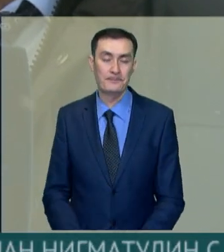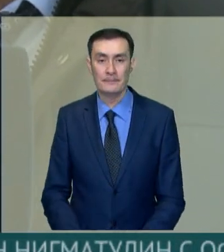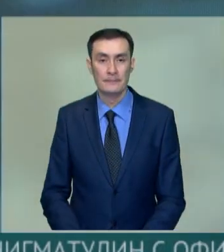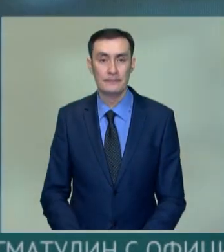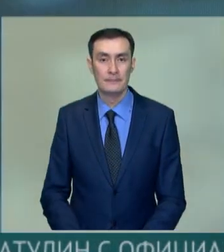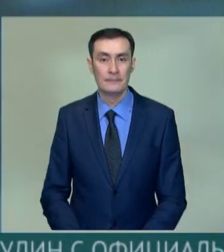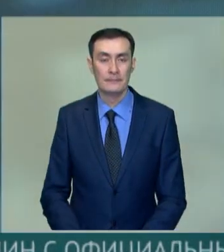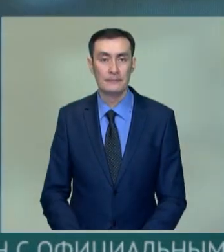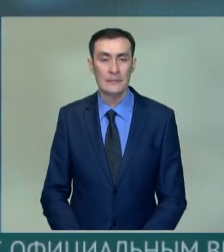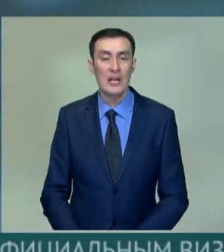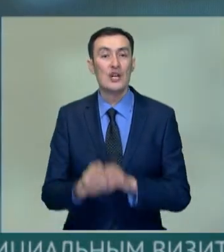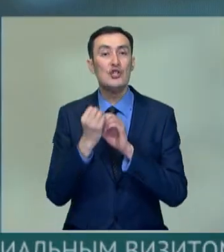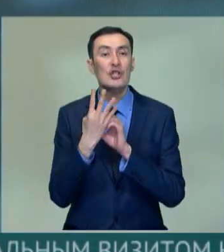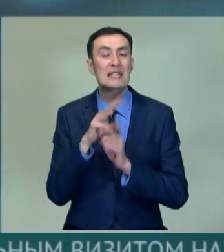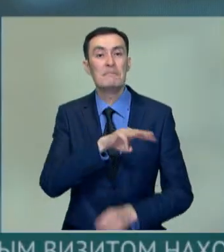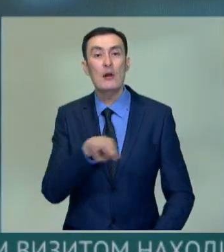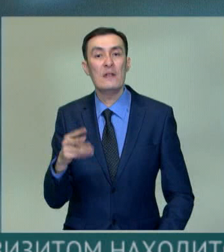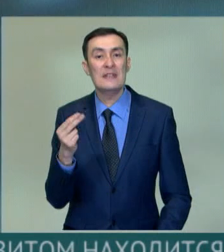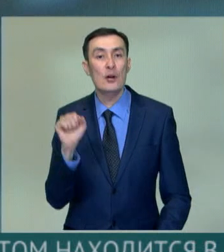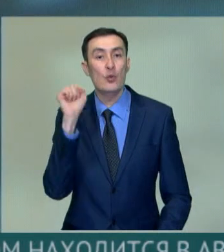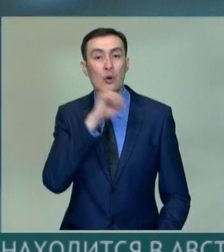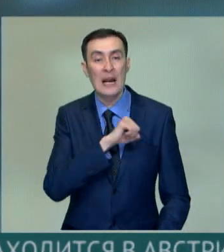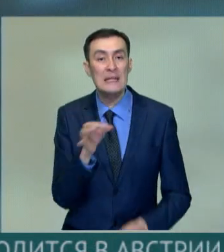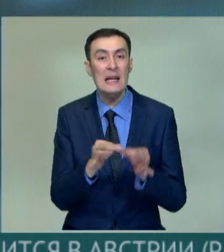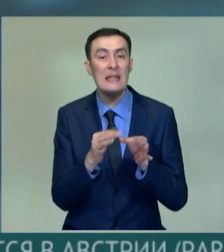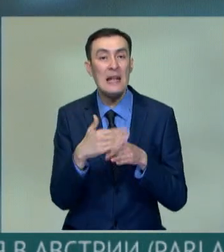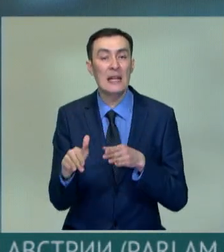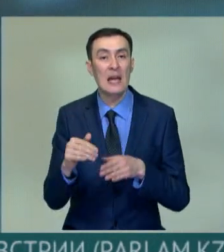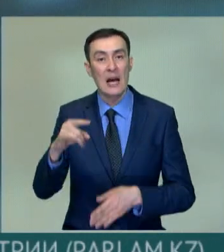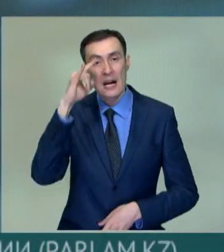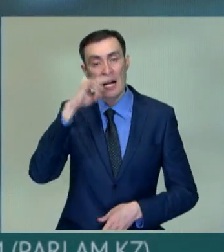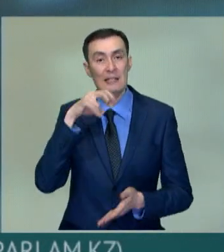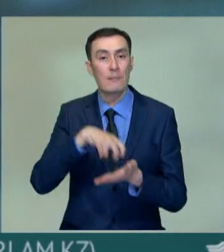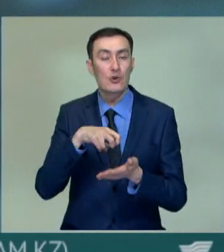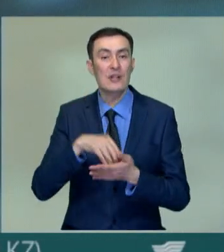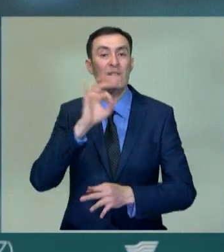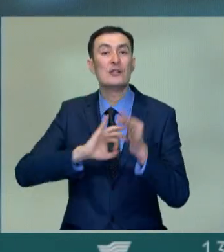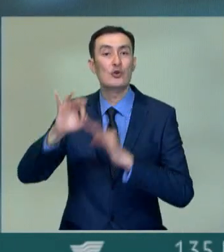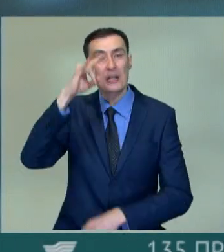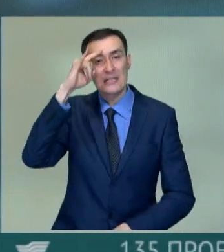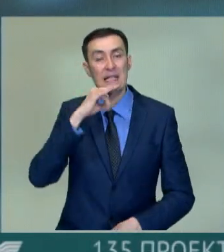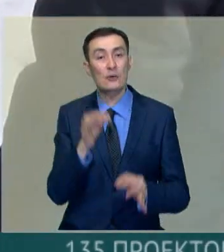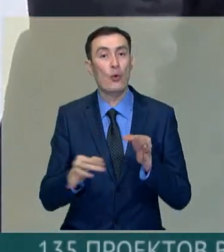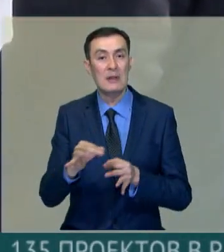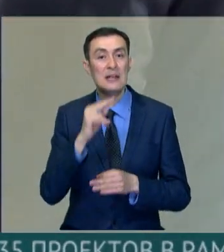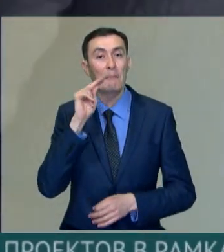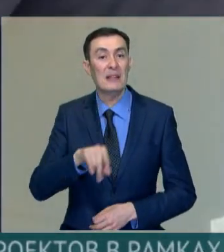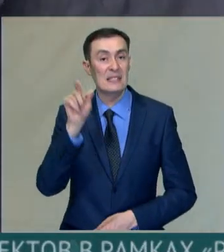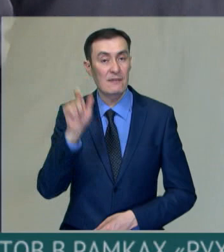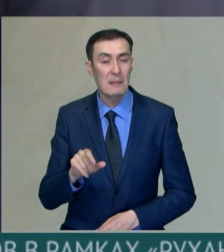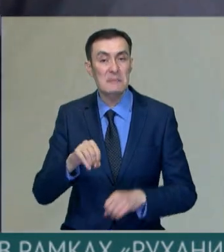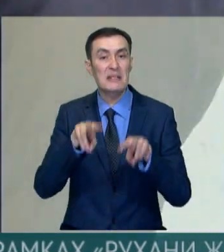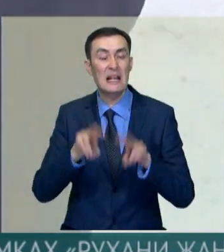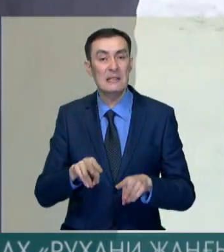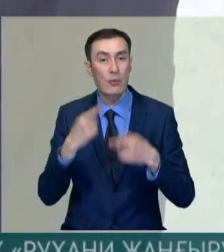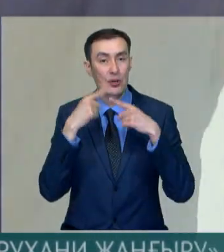выпуск. 14 миллионов тенге украли из отделения почты Урджарского района Восточно-Казахстанской области. Подозреваемый,